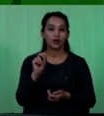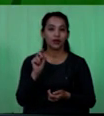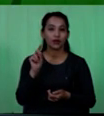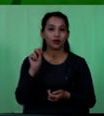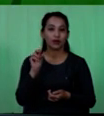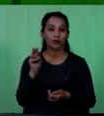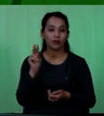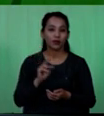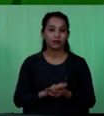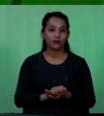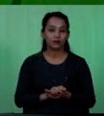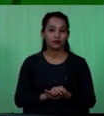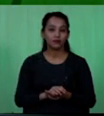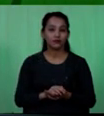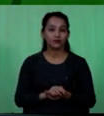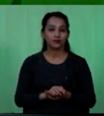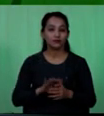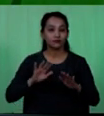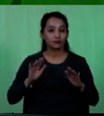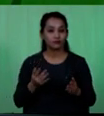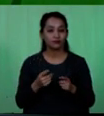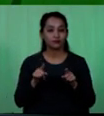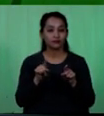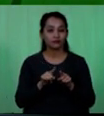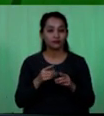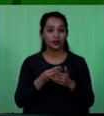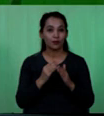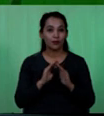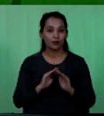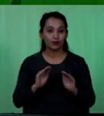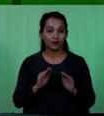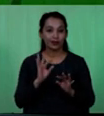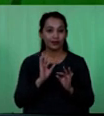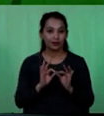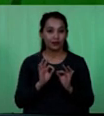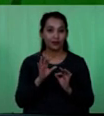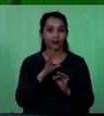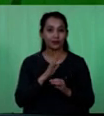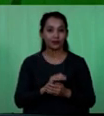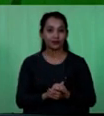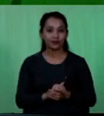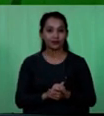charchamoq, holdan toymoq. Mana aziz o'quvchilar, tekshirib oldingizmi?